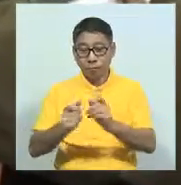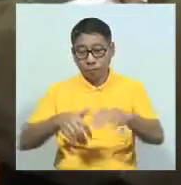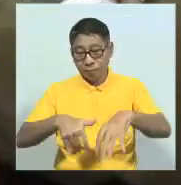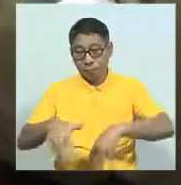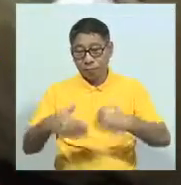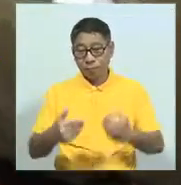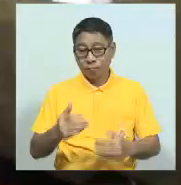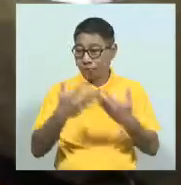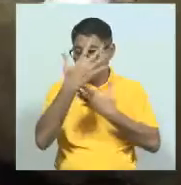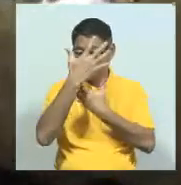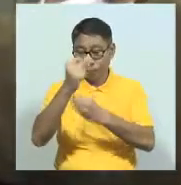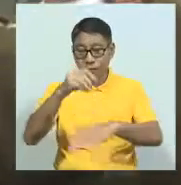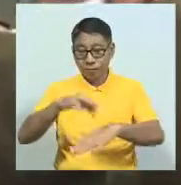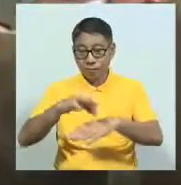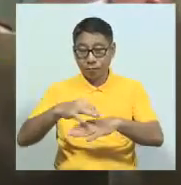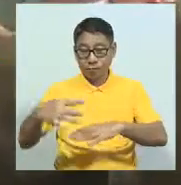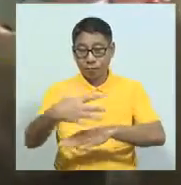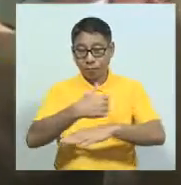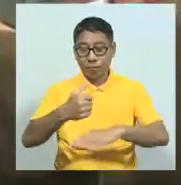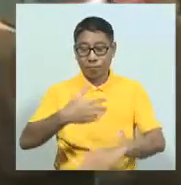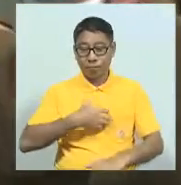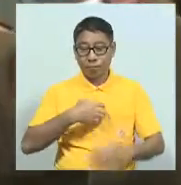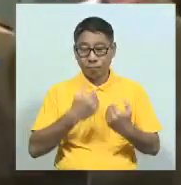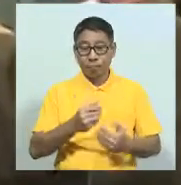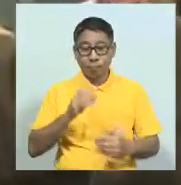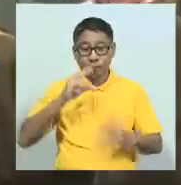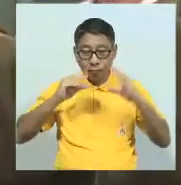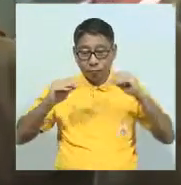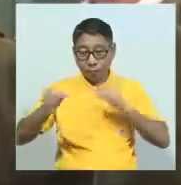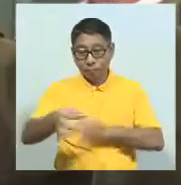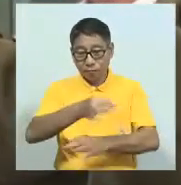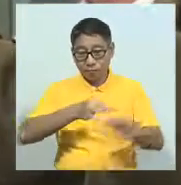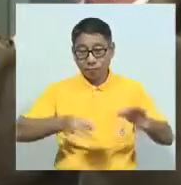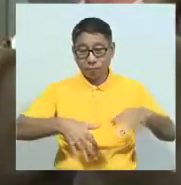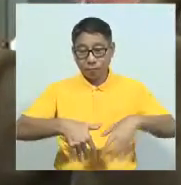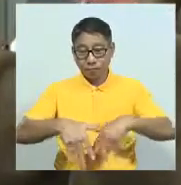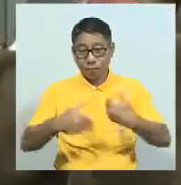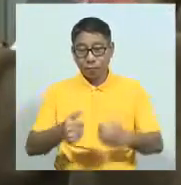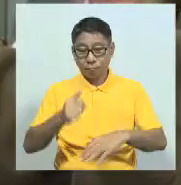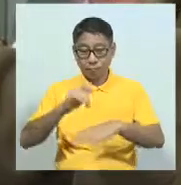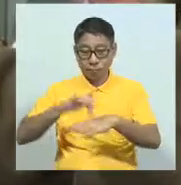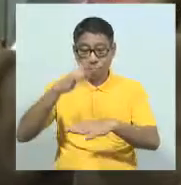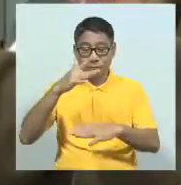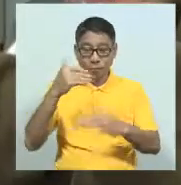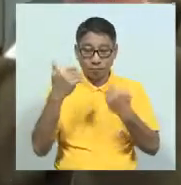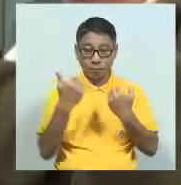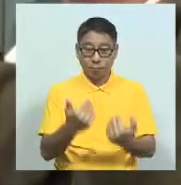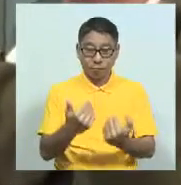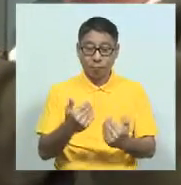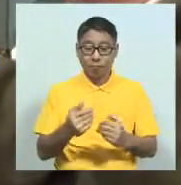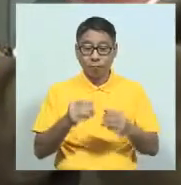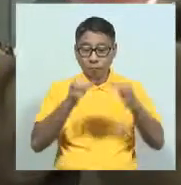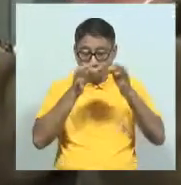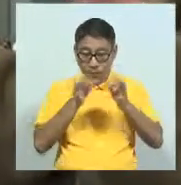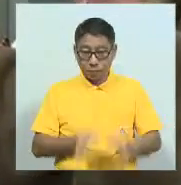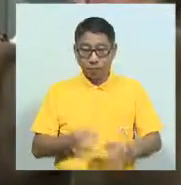ไว้ด้วยว่าไม่สนใจตำแหน่งทางการเมืองอยากจะเข้าไปเป็นปากเป็นเสียงให้กับพี่น้องประชาชนเรื่องของทรัพยากรธรรมชาติก็เลยตอบตก